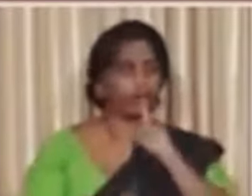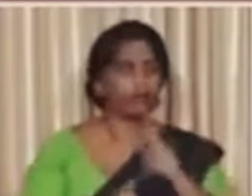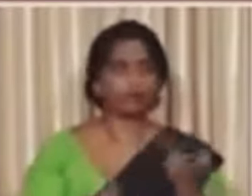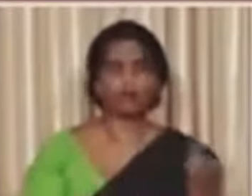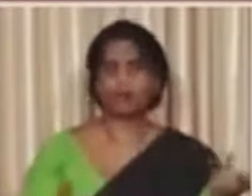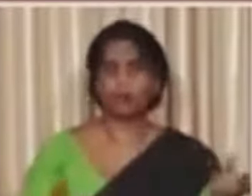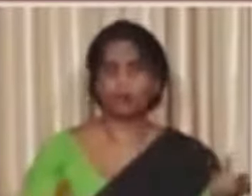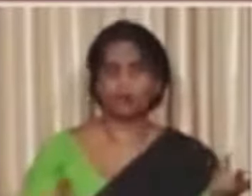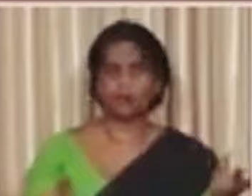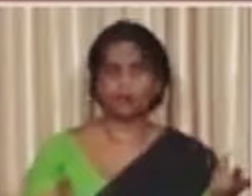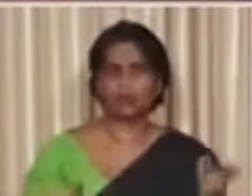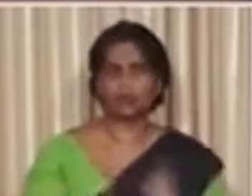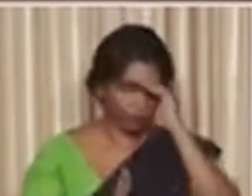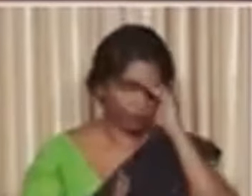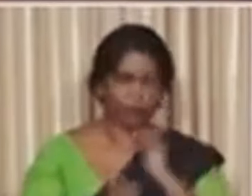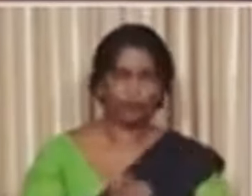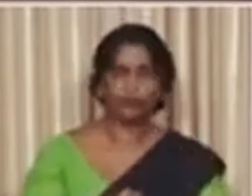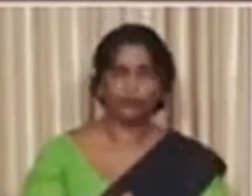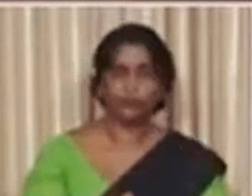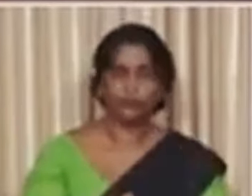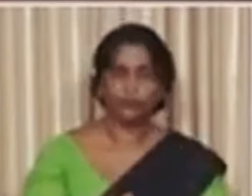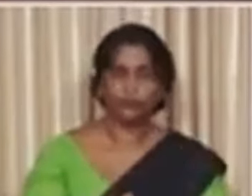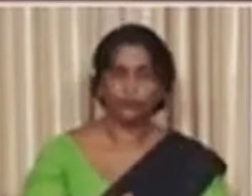කතා කරනවා. බොහොම ස්තුතියි